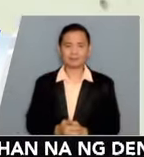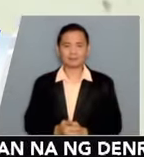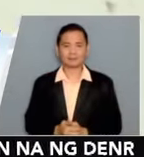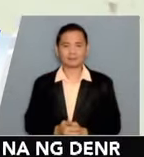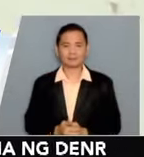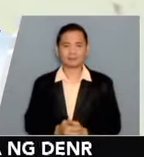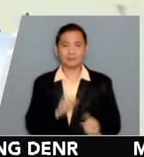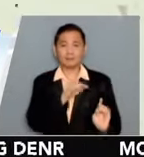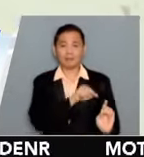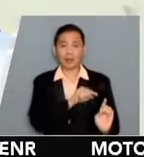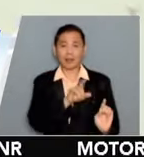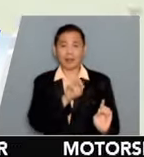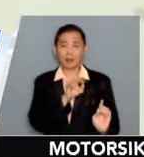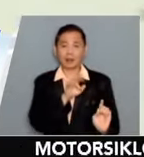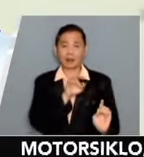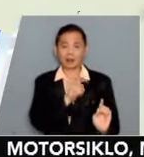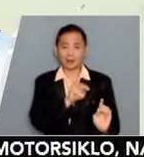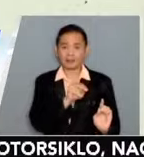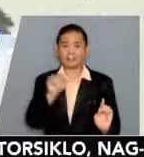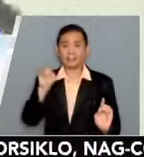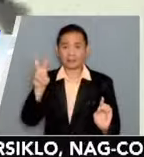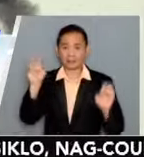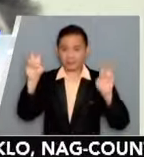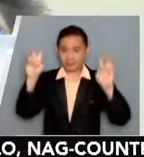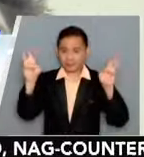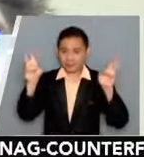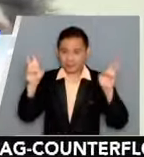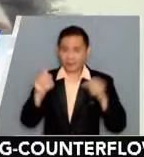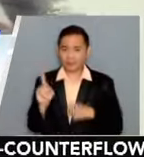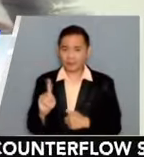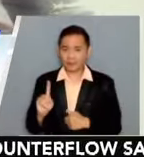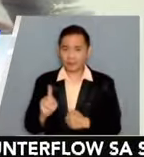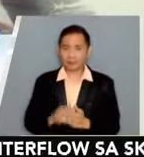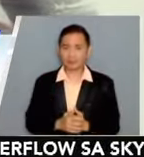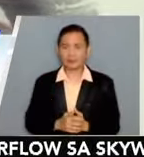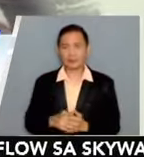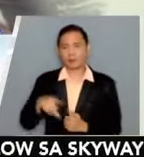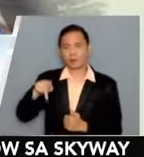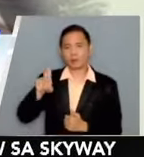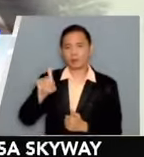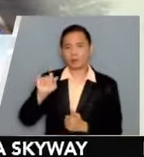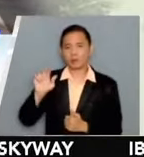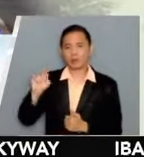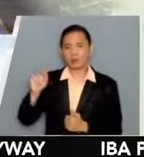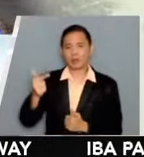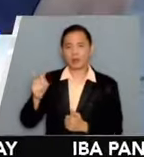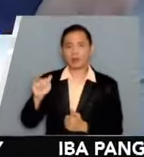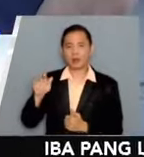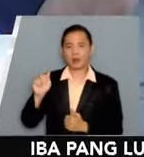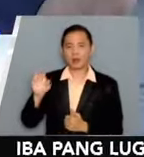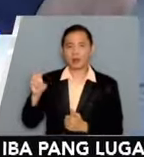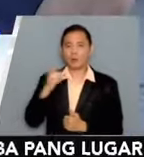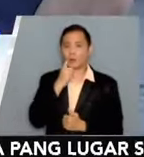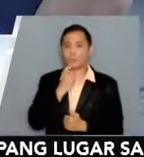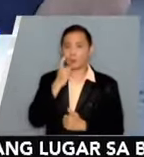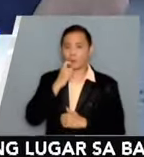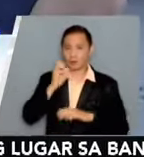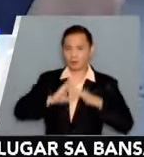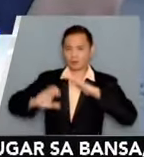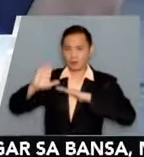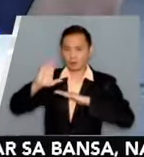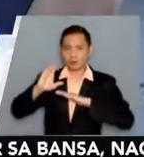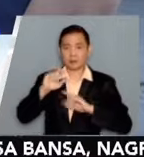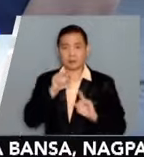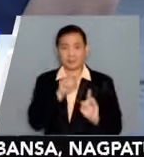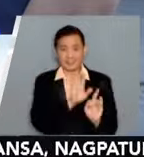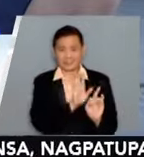biggest family drama series of 2024 na Pulang Araw. Minahal ng araw niya ang kanyang karakter. First time daw ni Alden na naka-eksena